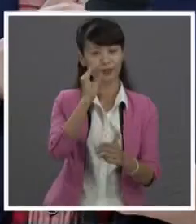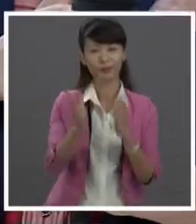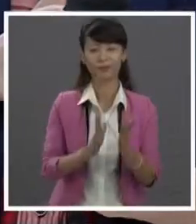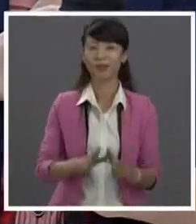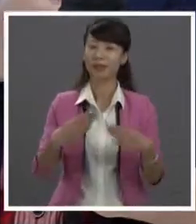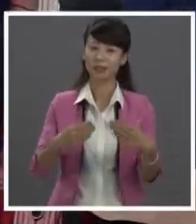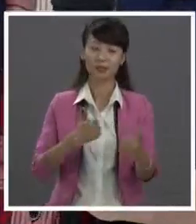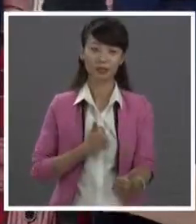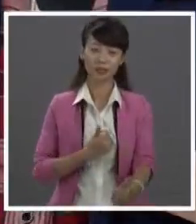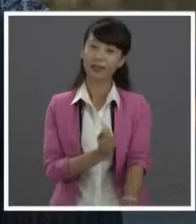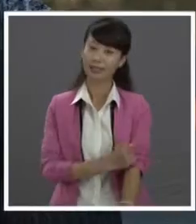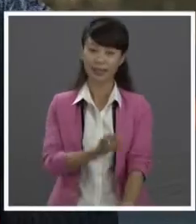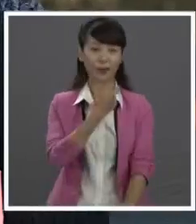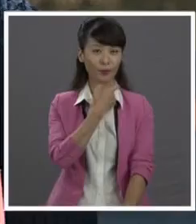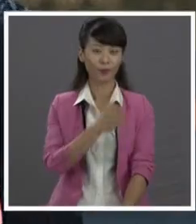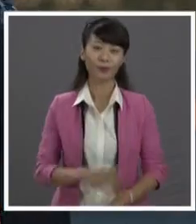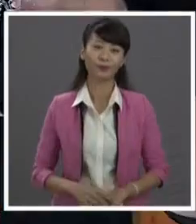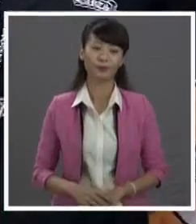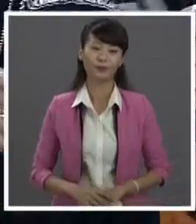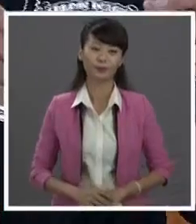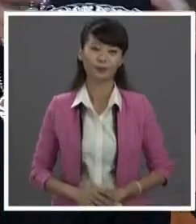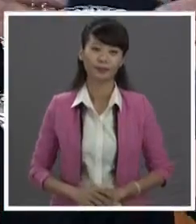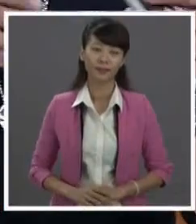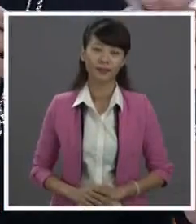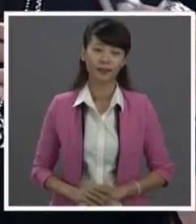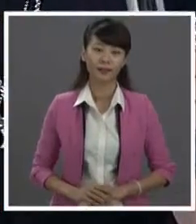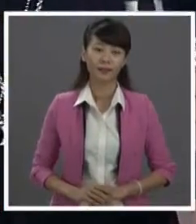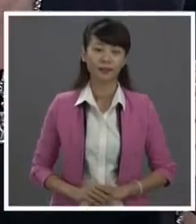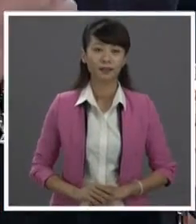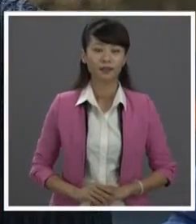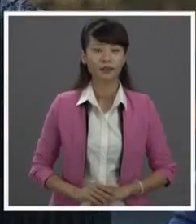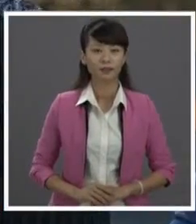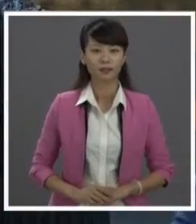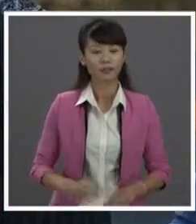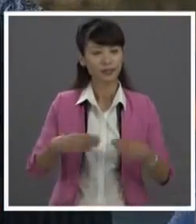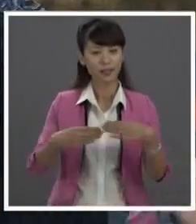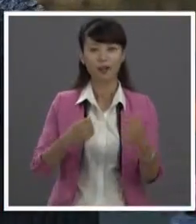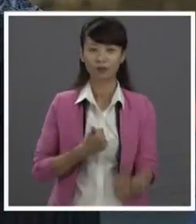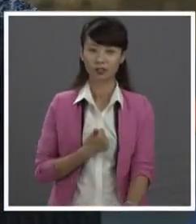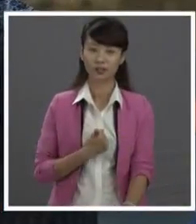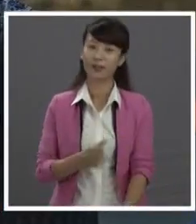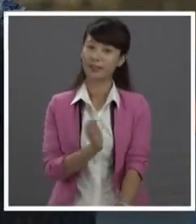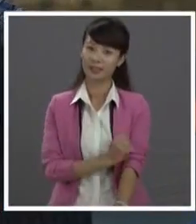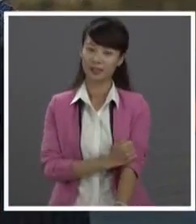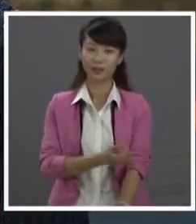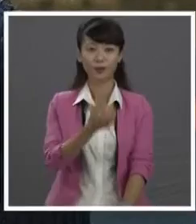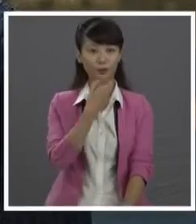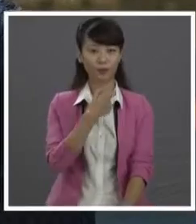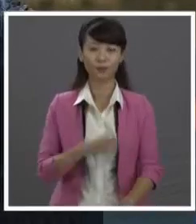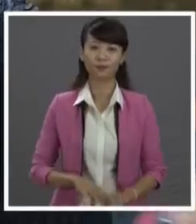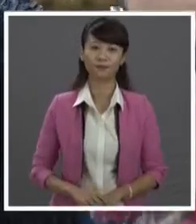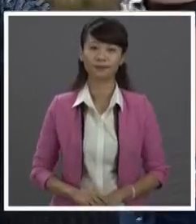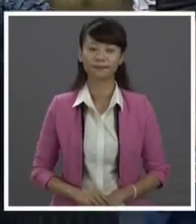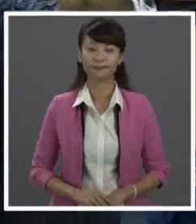师辛苦了，就这儿表示苦的意思。这是教师辛苦了。 谢